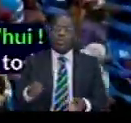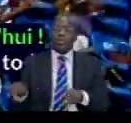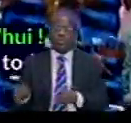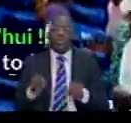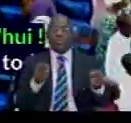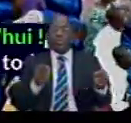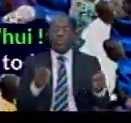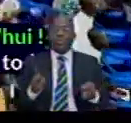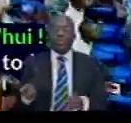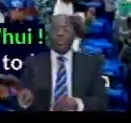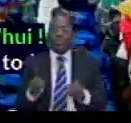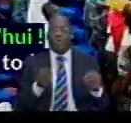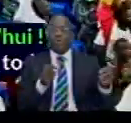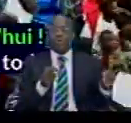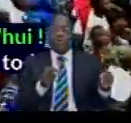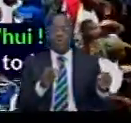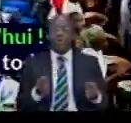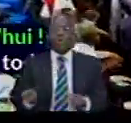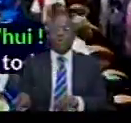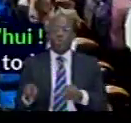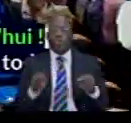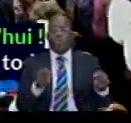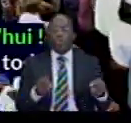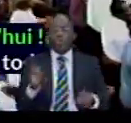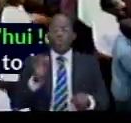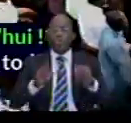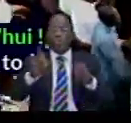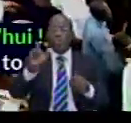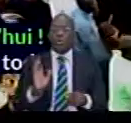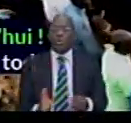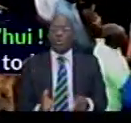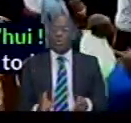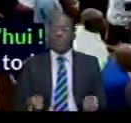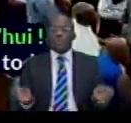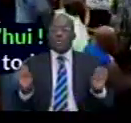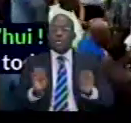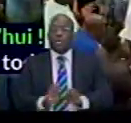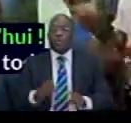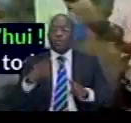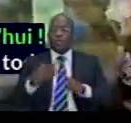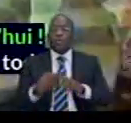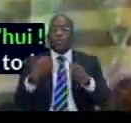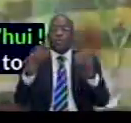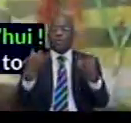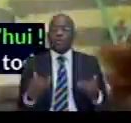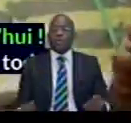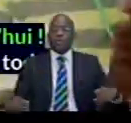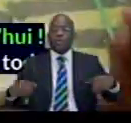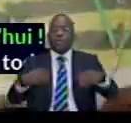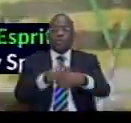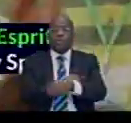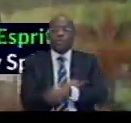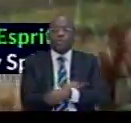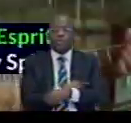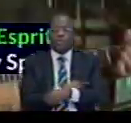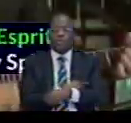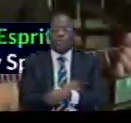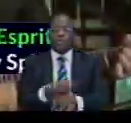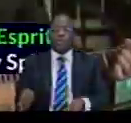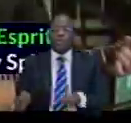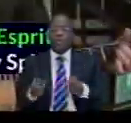Oh, agis, agis, agis, oh Dieu dès aujourd'hui.